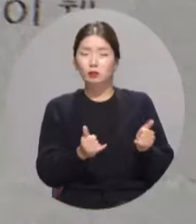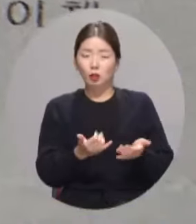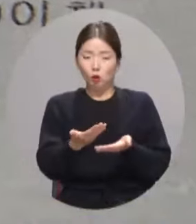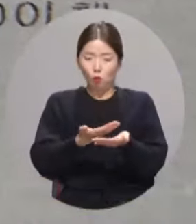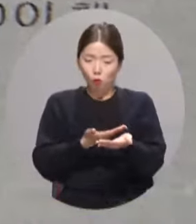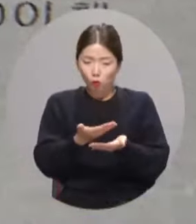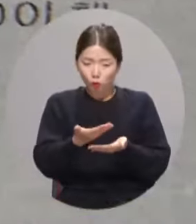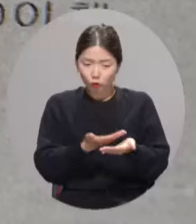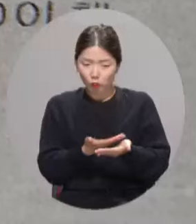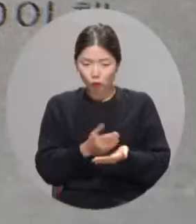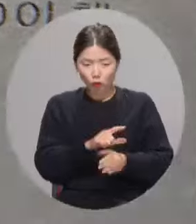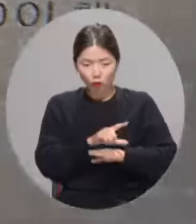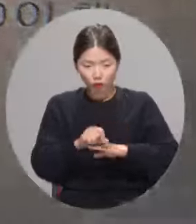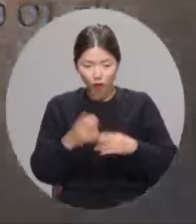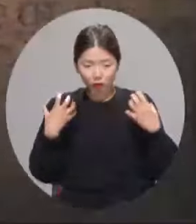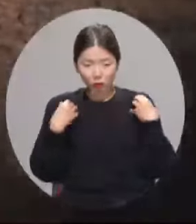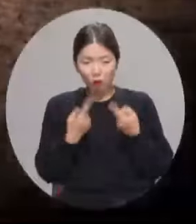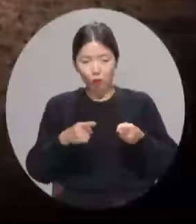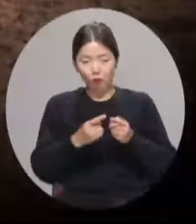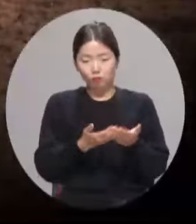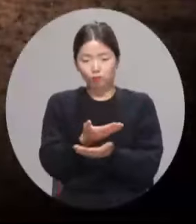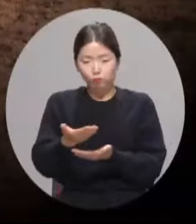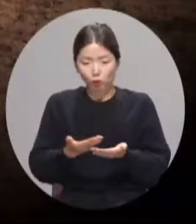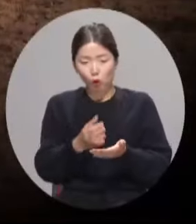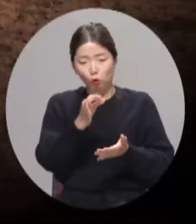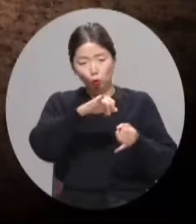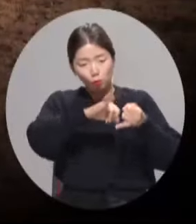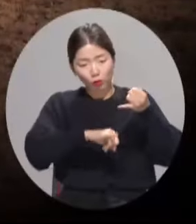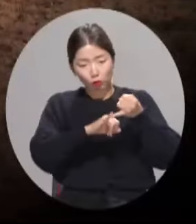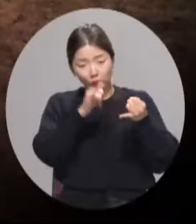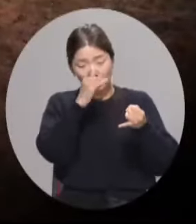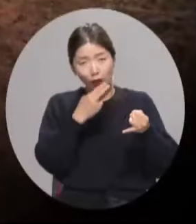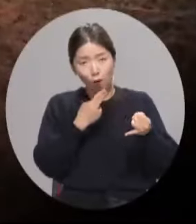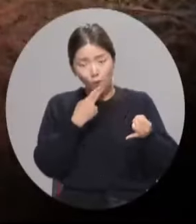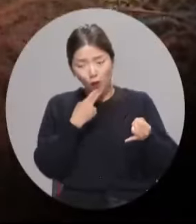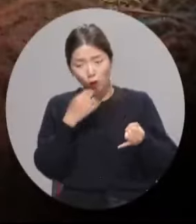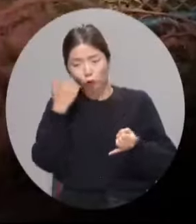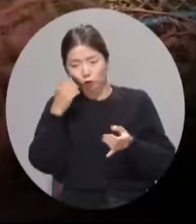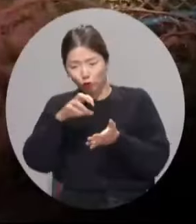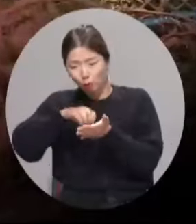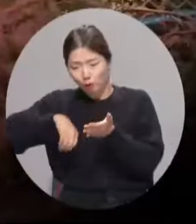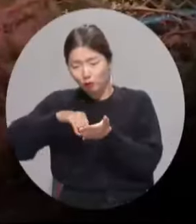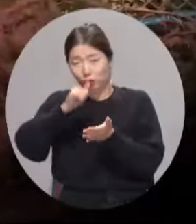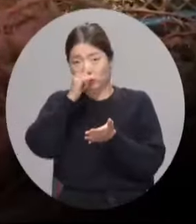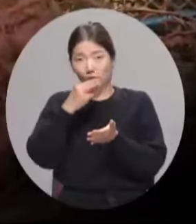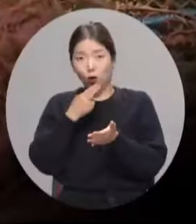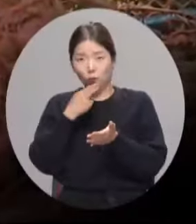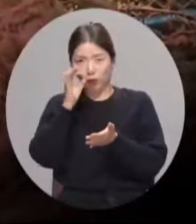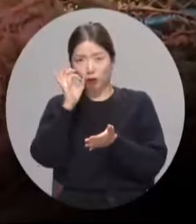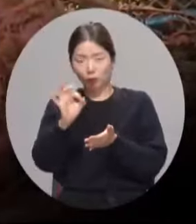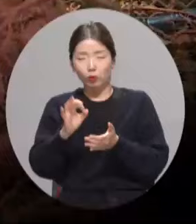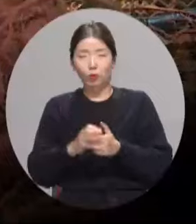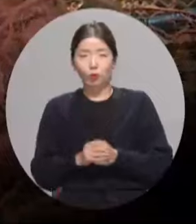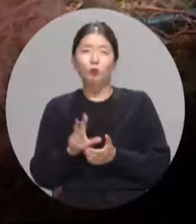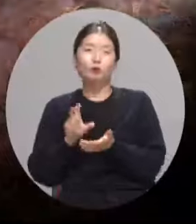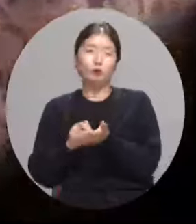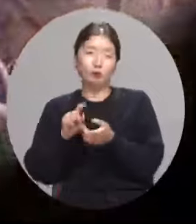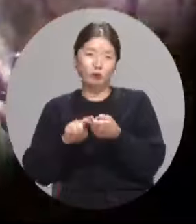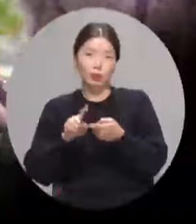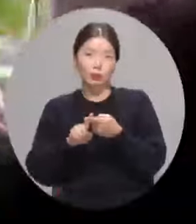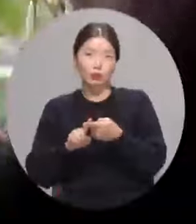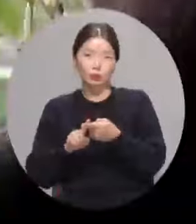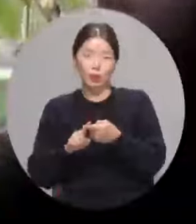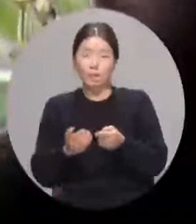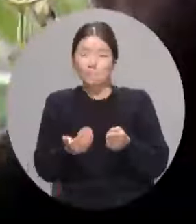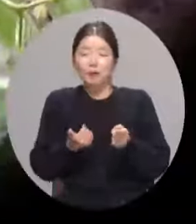입출금 내역을 지자체와 공유하며 임금 체불은 없는지, 브로커가 급여를 가로채는 일은 없는지 문제점을